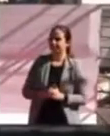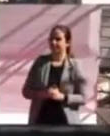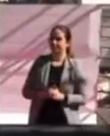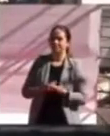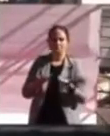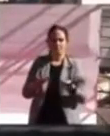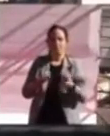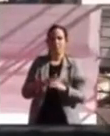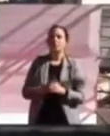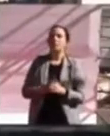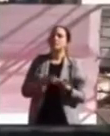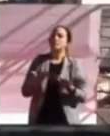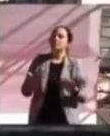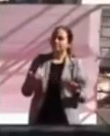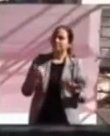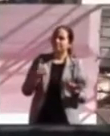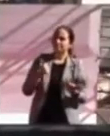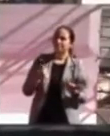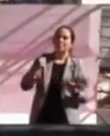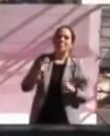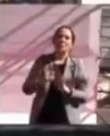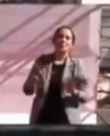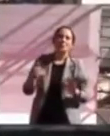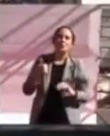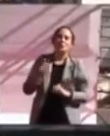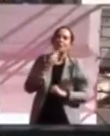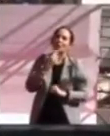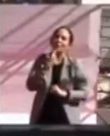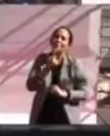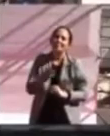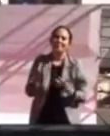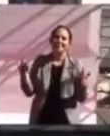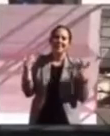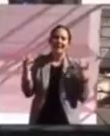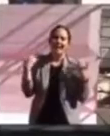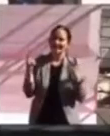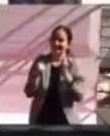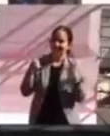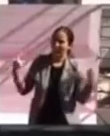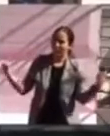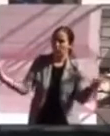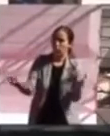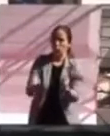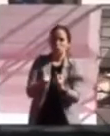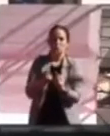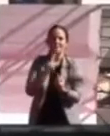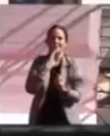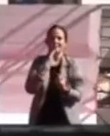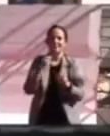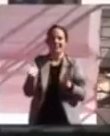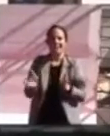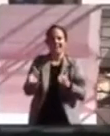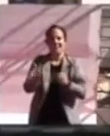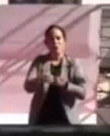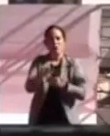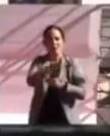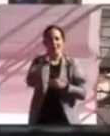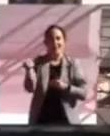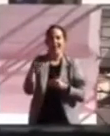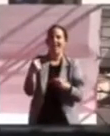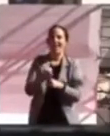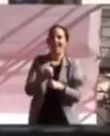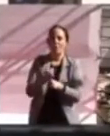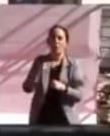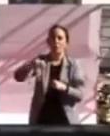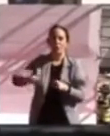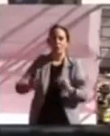innanzitutto voglio ringraziare tutti voi che siete qui la categoria che ha lavorato organizzare questa